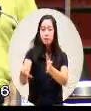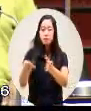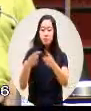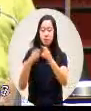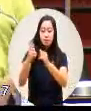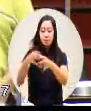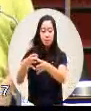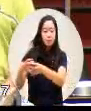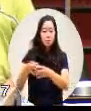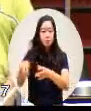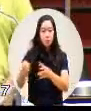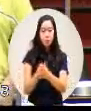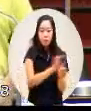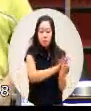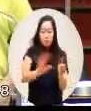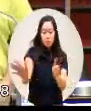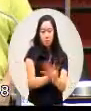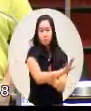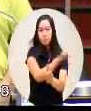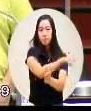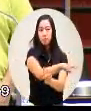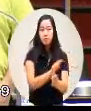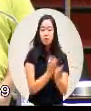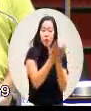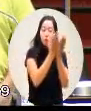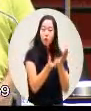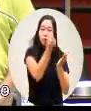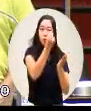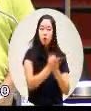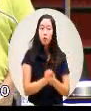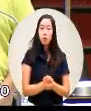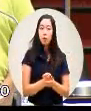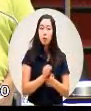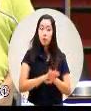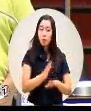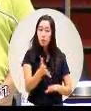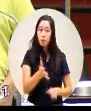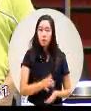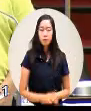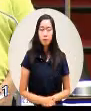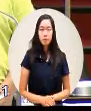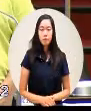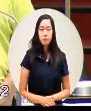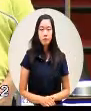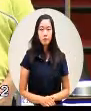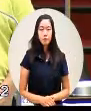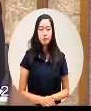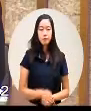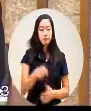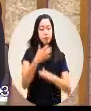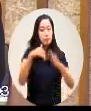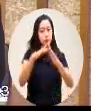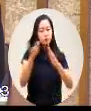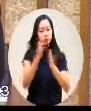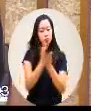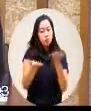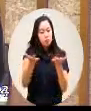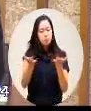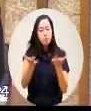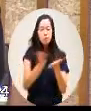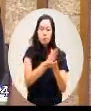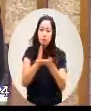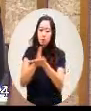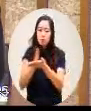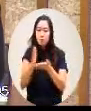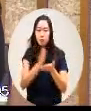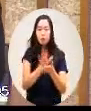会不会影响小孩子的受教权？对不对？影响会不会？ 我想学校会去评估，因为有多余的空间，而